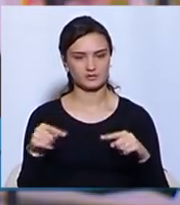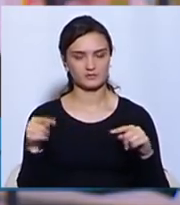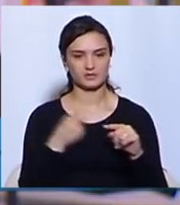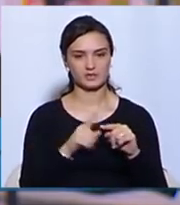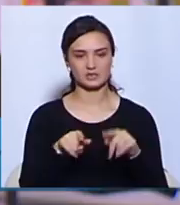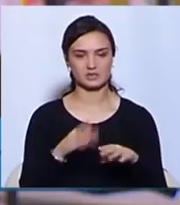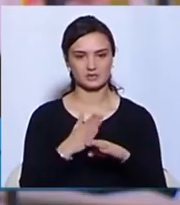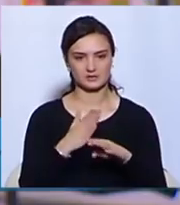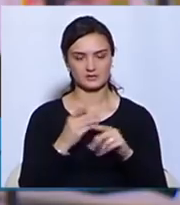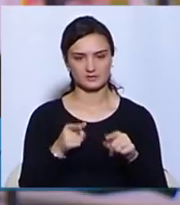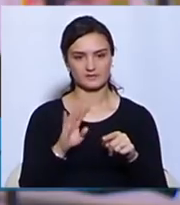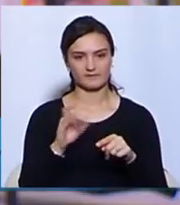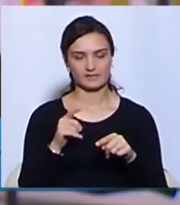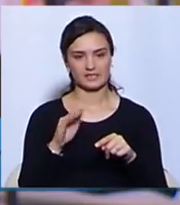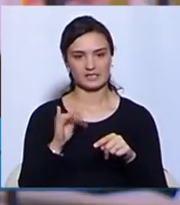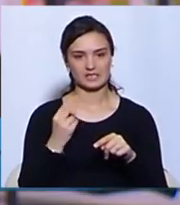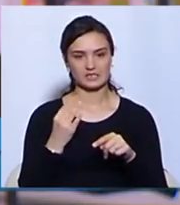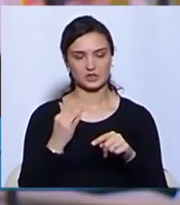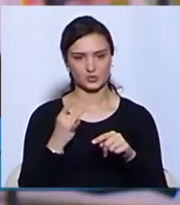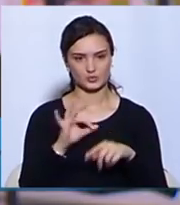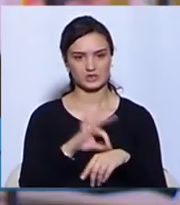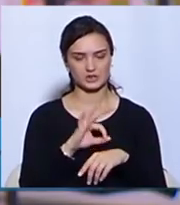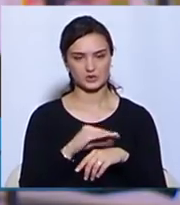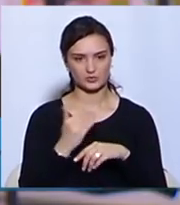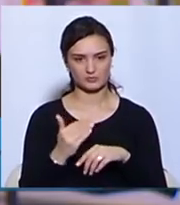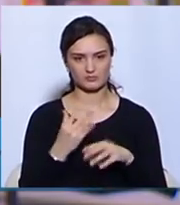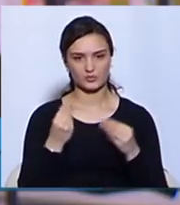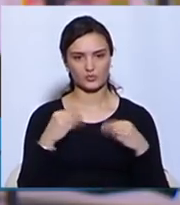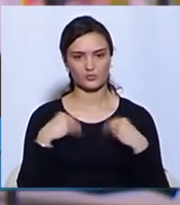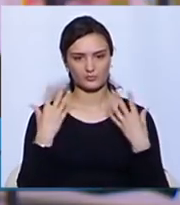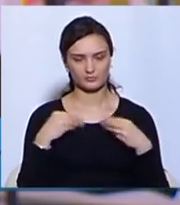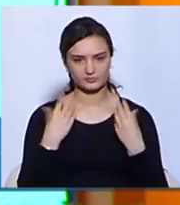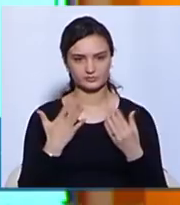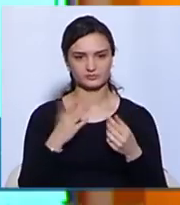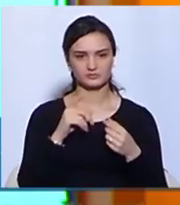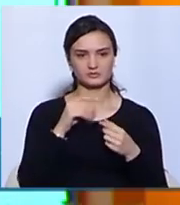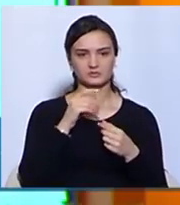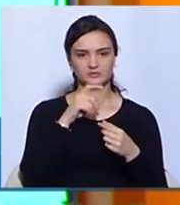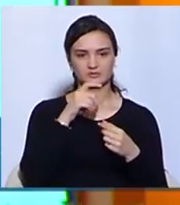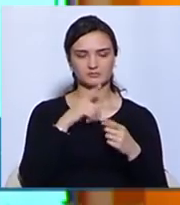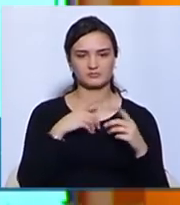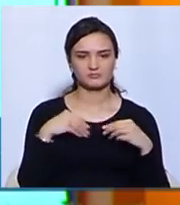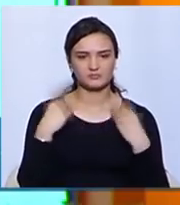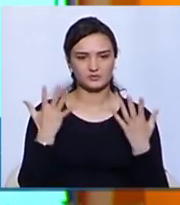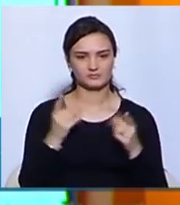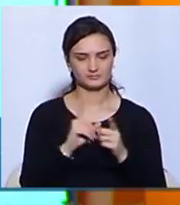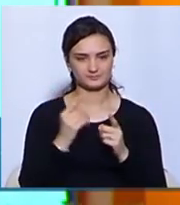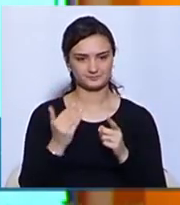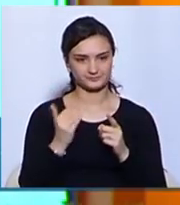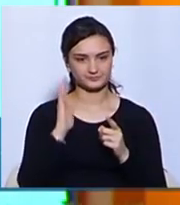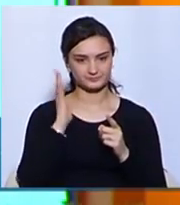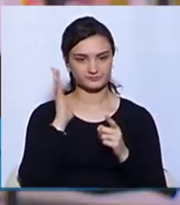ეს არის ვეგეტაციური სინდრომი, თავის ალებით, უფლიანობით, წამოხურებების და ასე